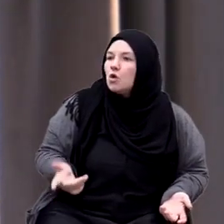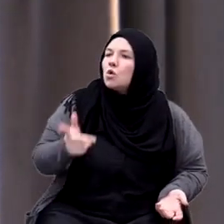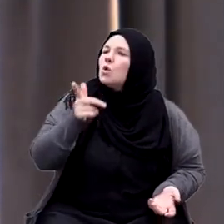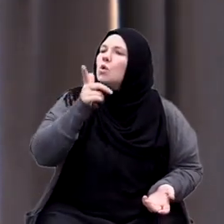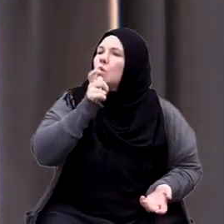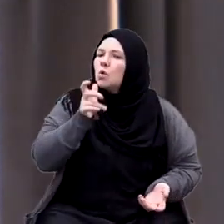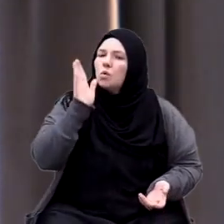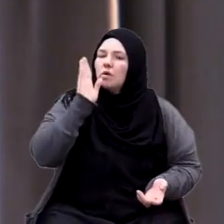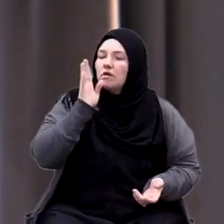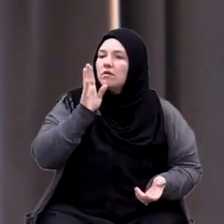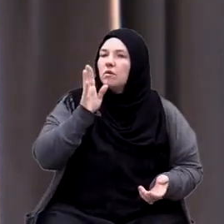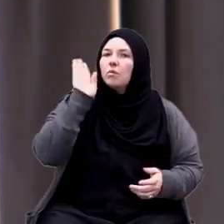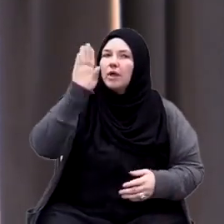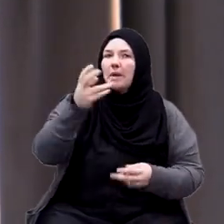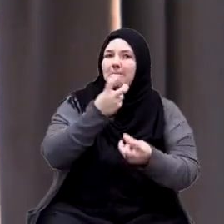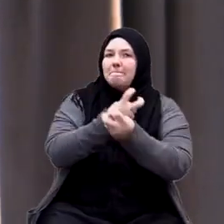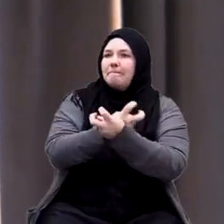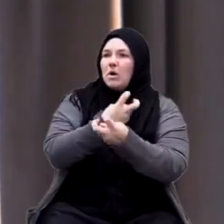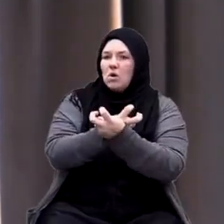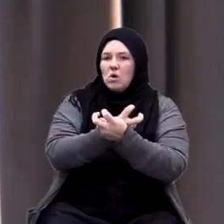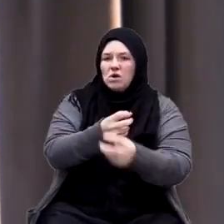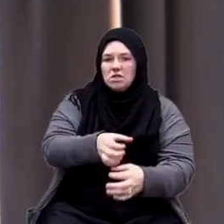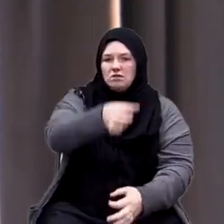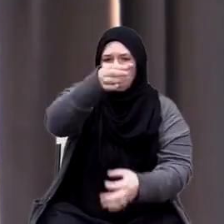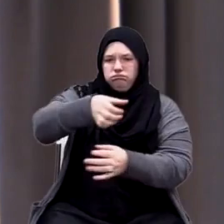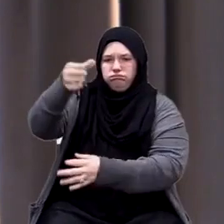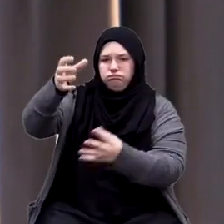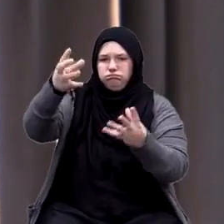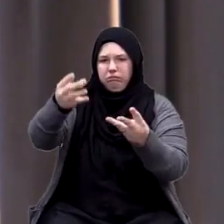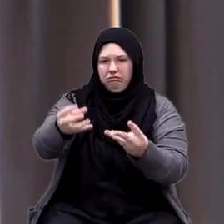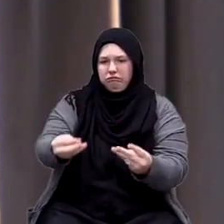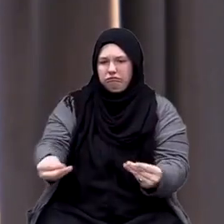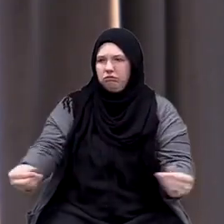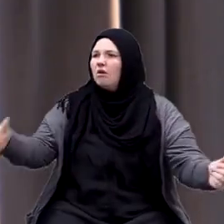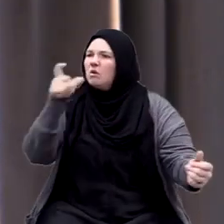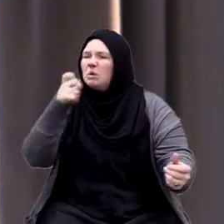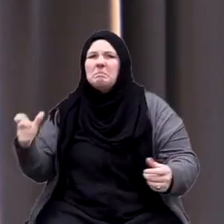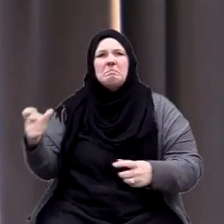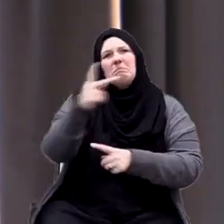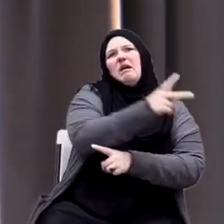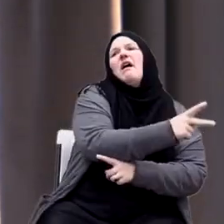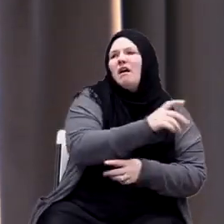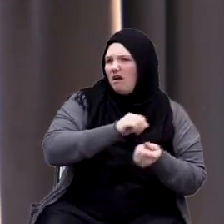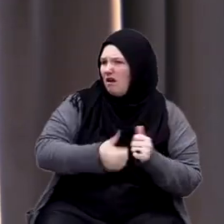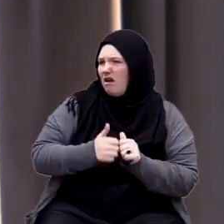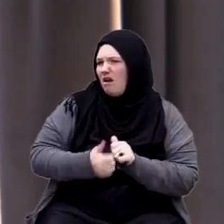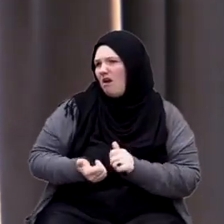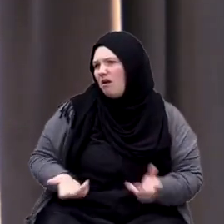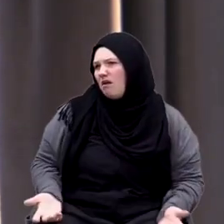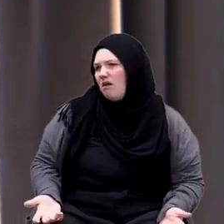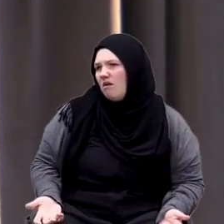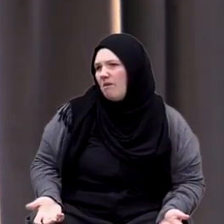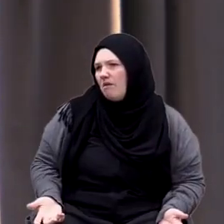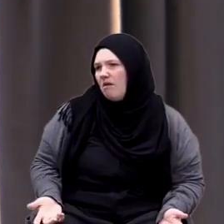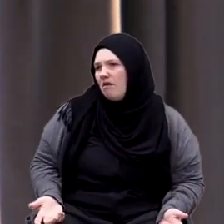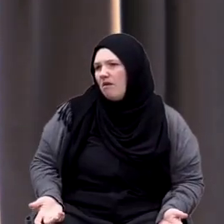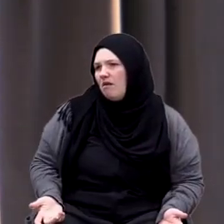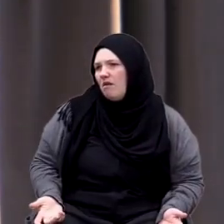bones after their decay? قُلْ يُحْيِيهَا الَّذِي أَنْشَأَهَا أَوَّلَ